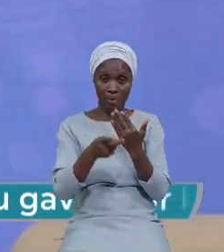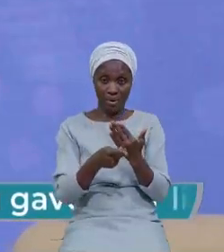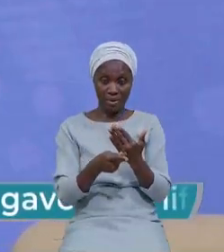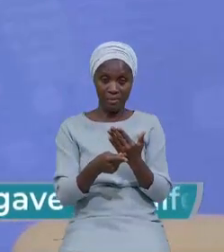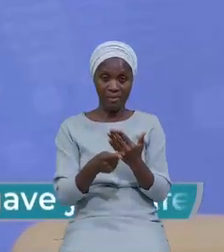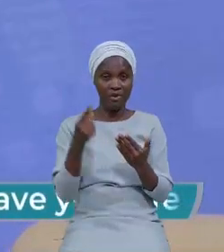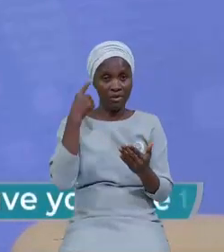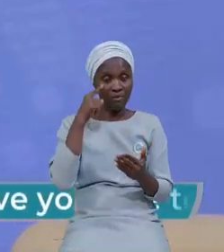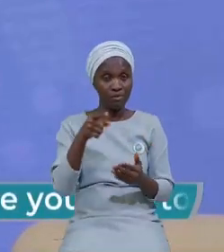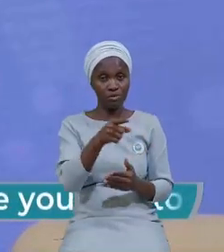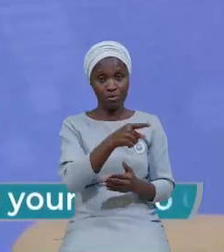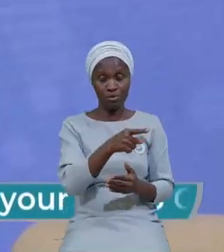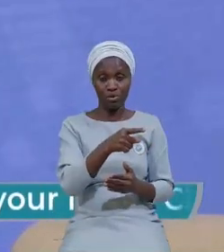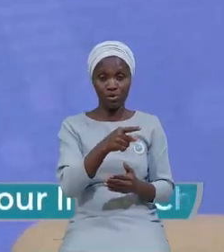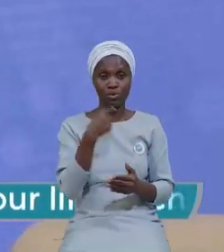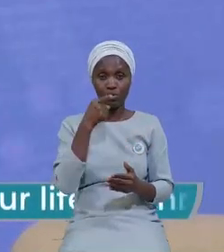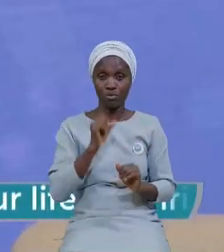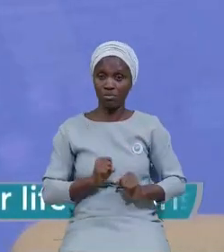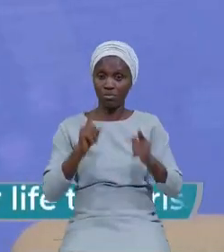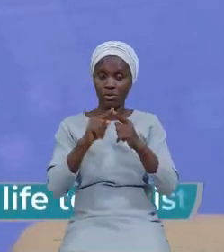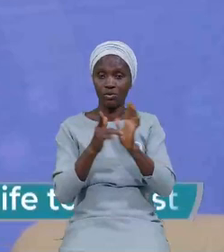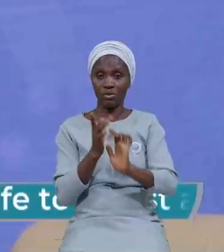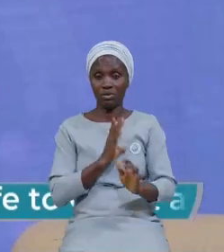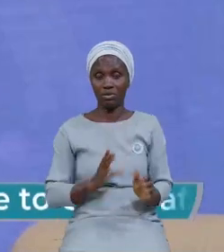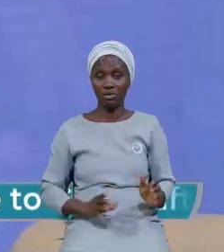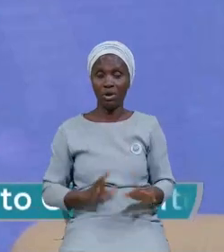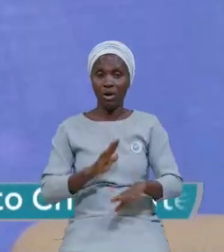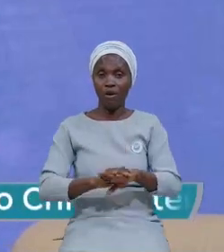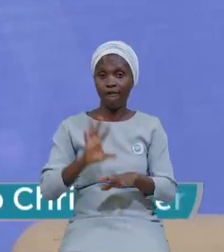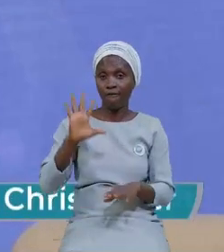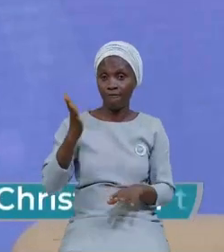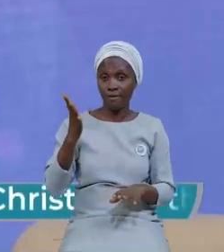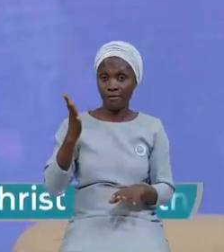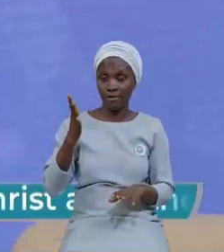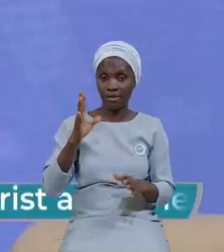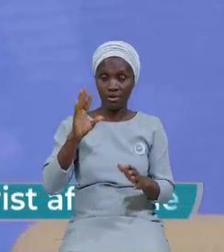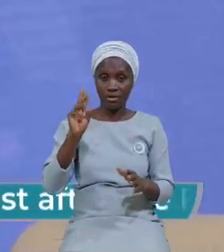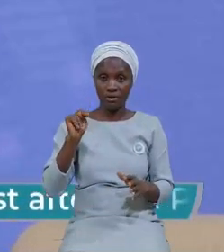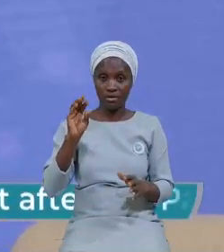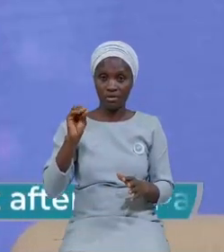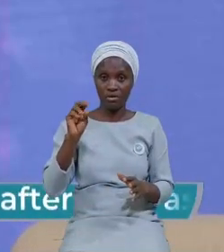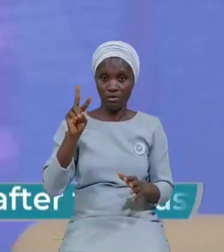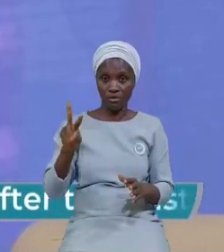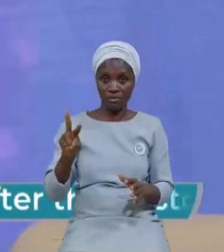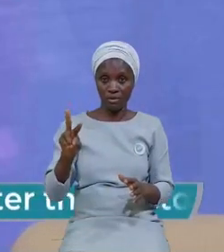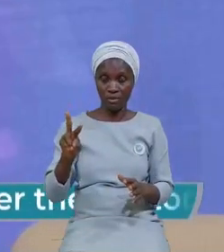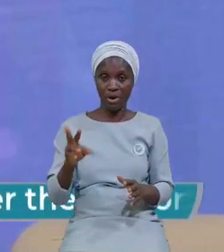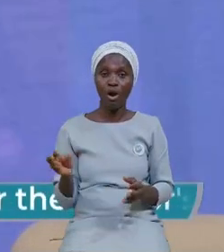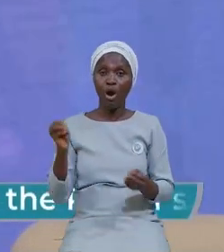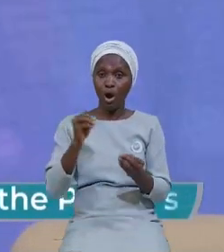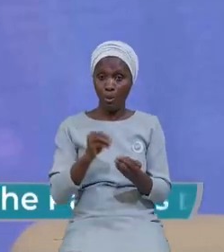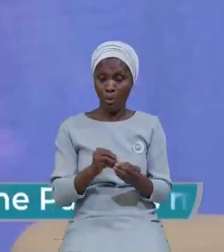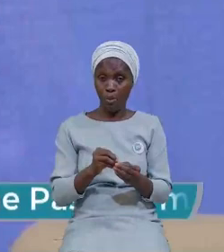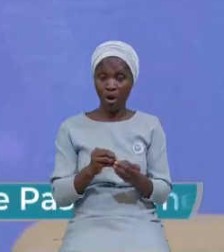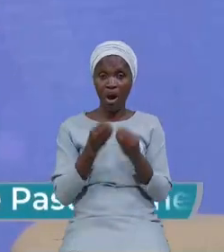il y aura un banquet spécial pour ceux qui nous suivent en ligne le 5 novembre et vous